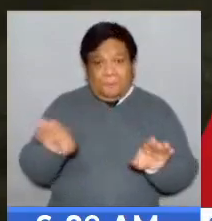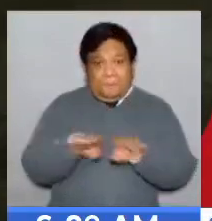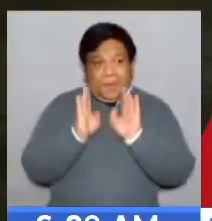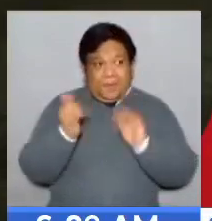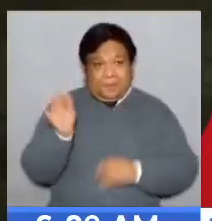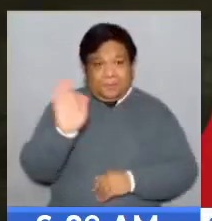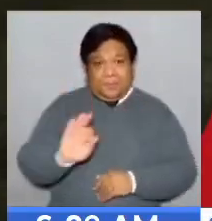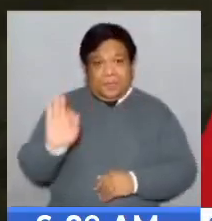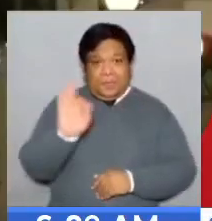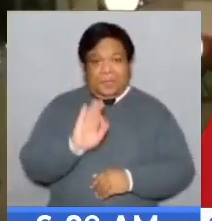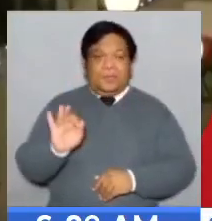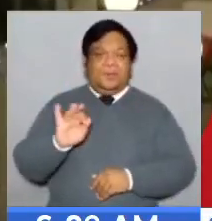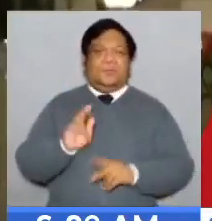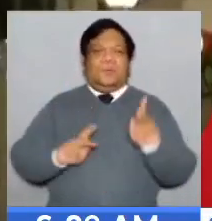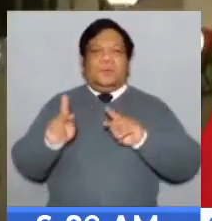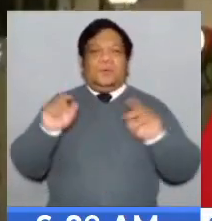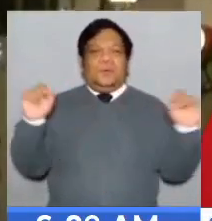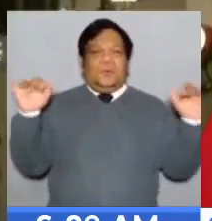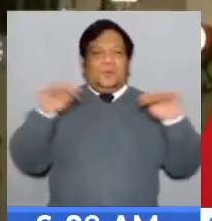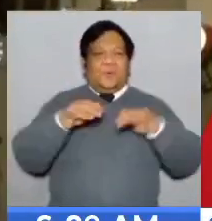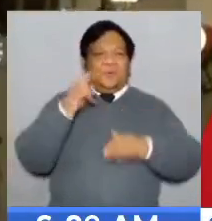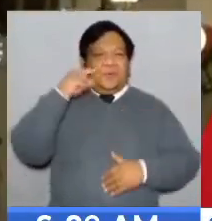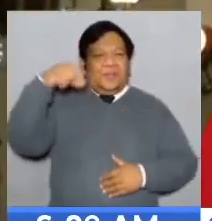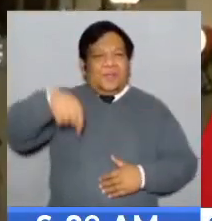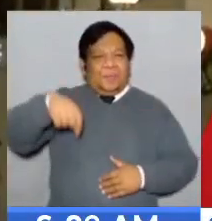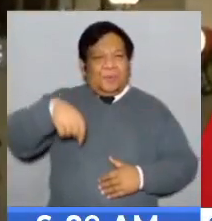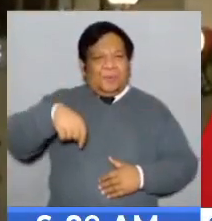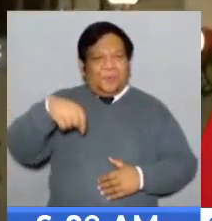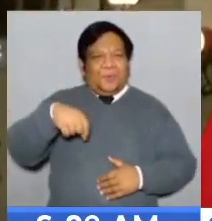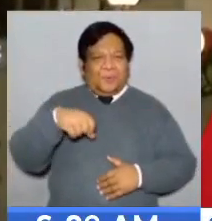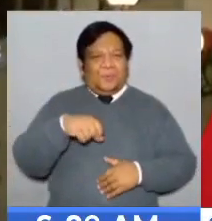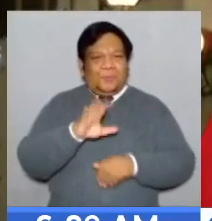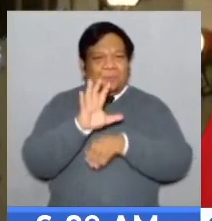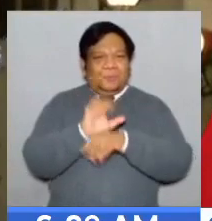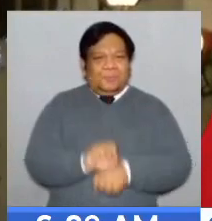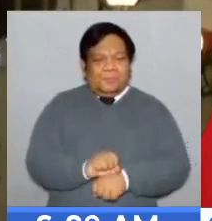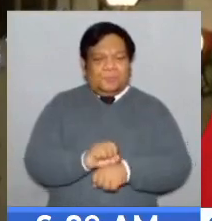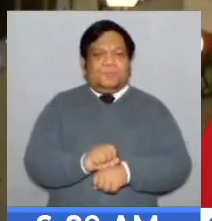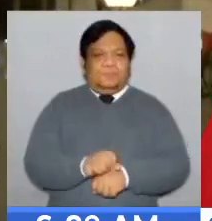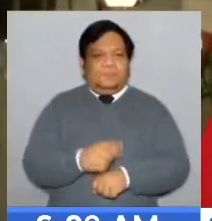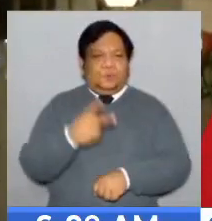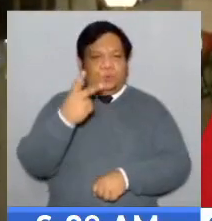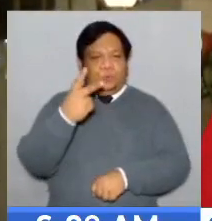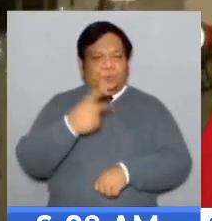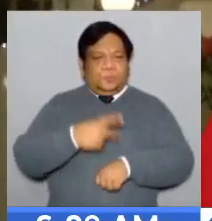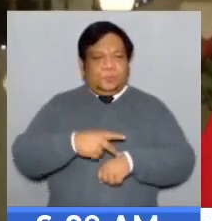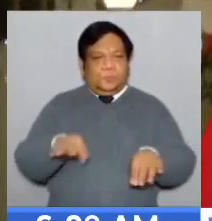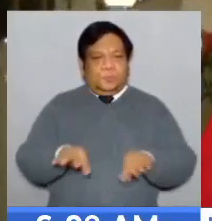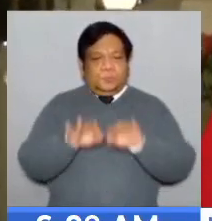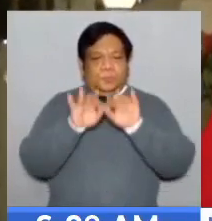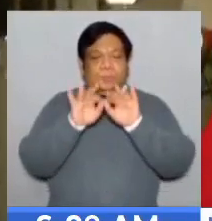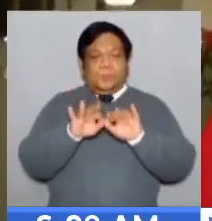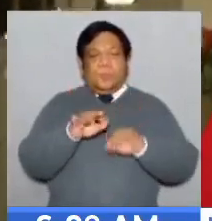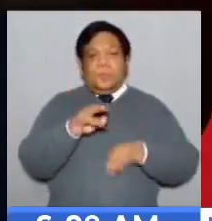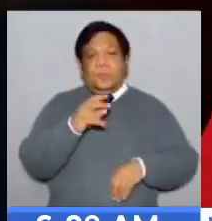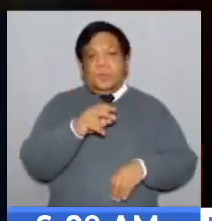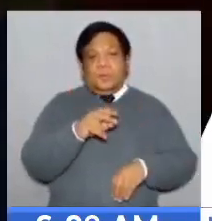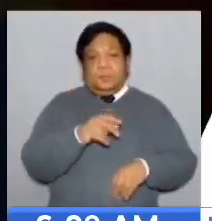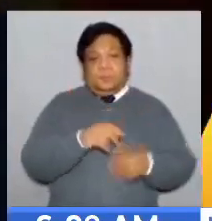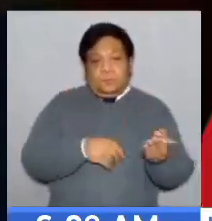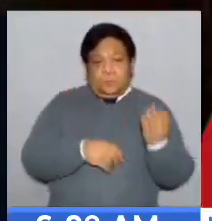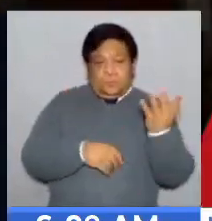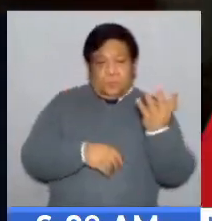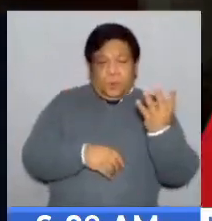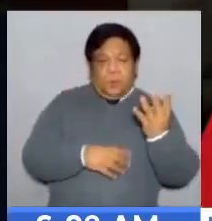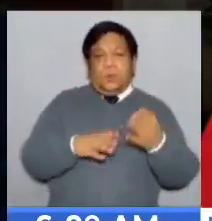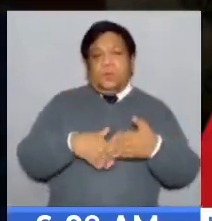So, dalawang misa po pagkasimbang gabi dito sa Quiapo. Alas 4 ho ng madaling araw yung una at ang susunod ay yung alas